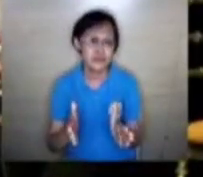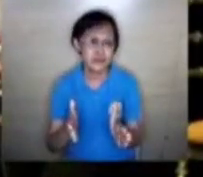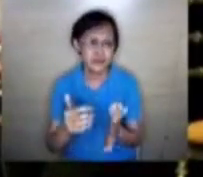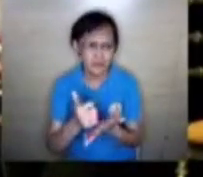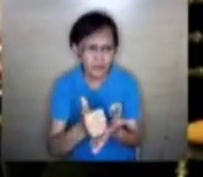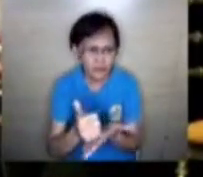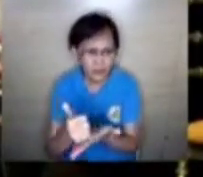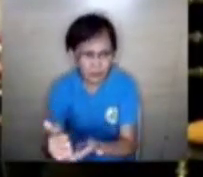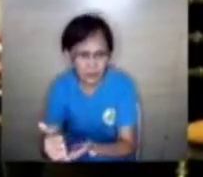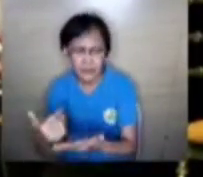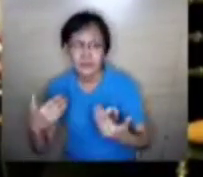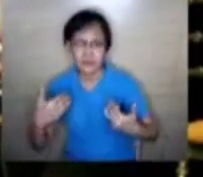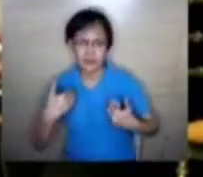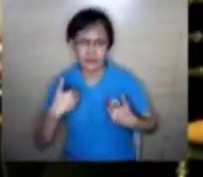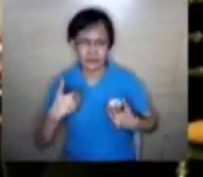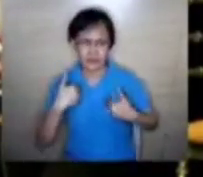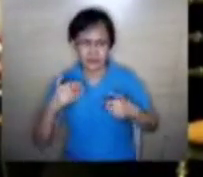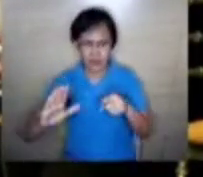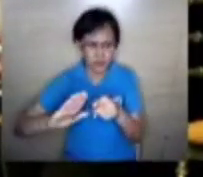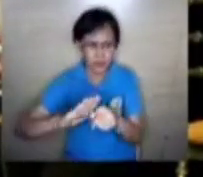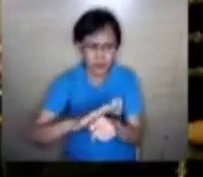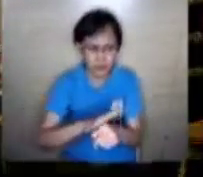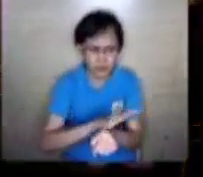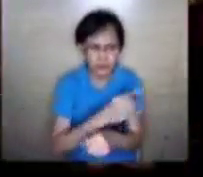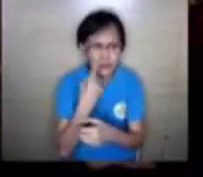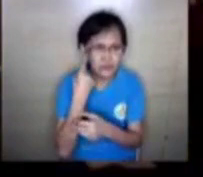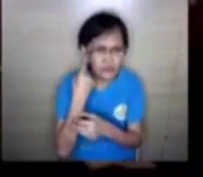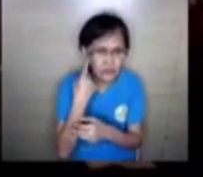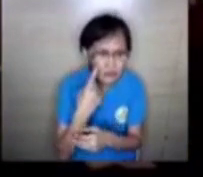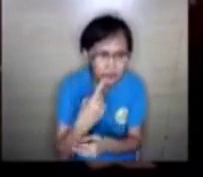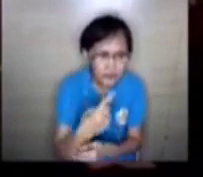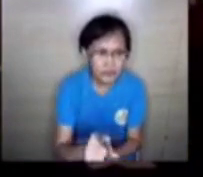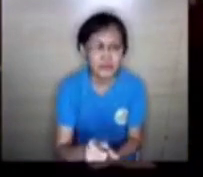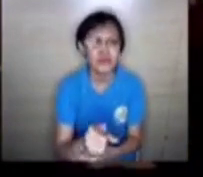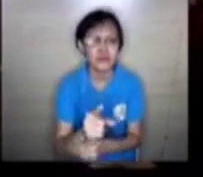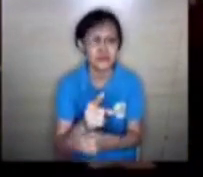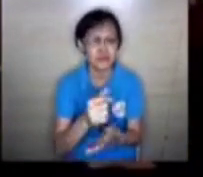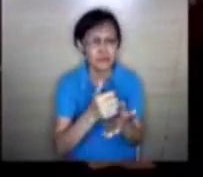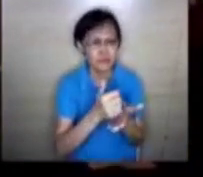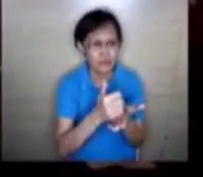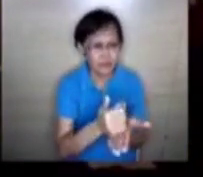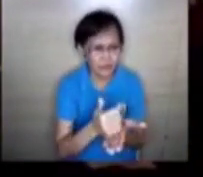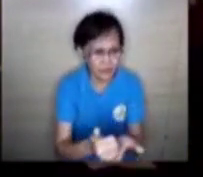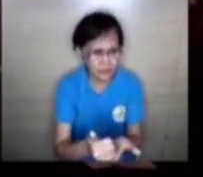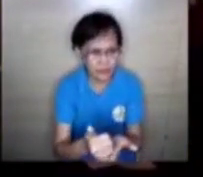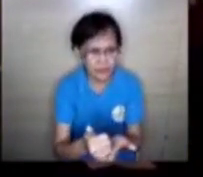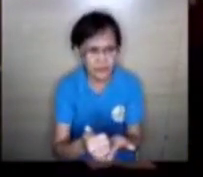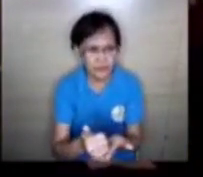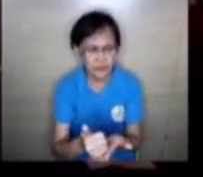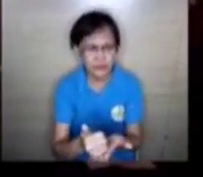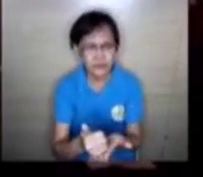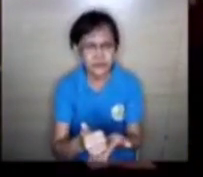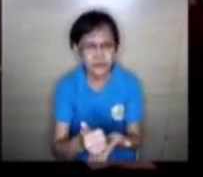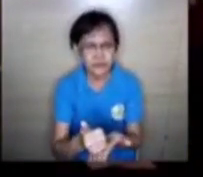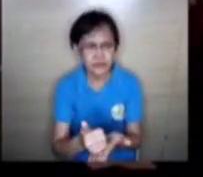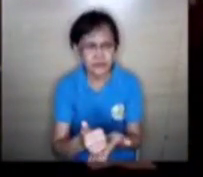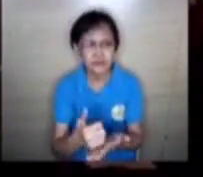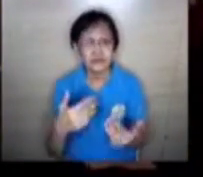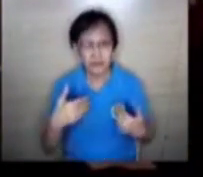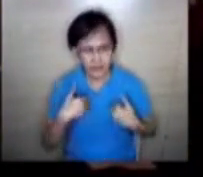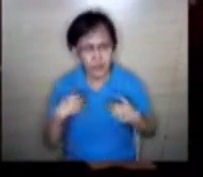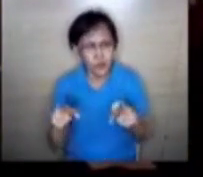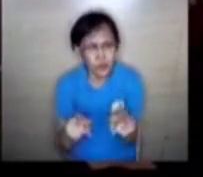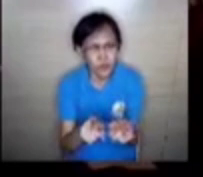Nagkaroon din tayo ng tapat microfinancing at back to work loan. As of May 2021, meron na